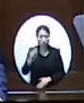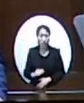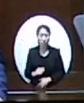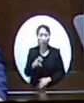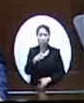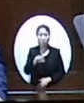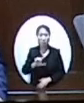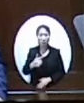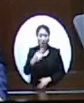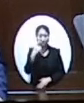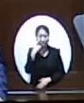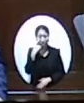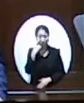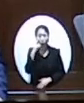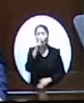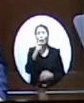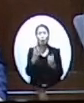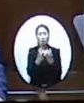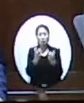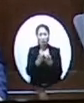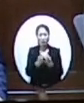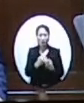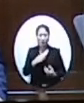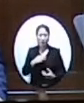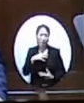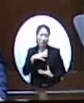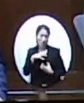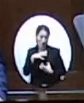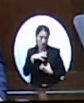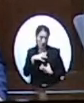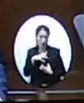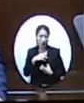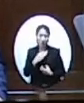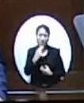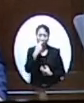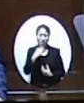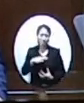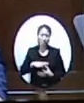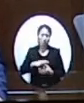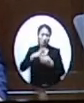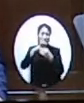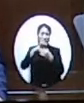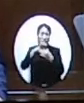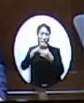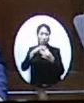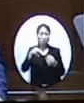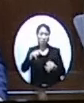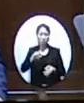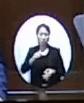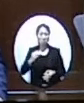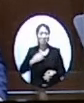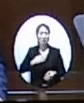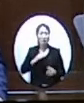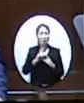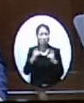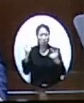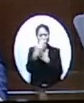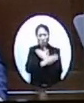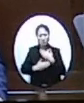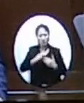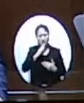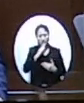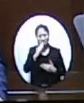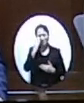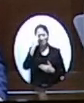성면에 노출될 경우 흉부질환, 폐하, 악성 중피족, 성면폐 등 인체에 매우